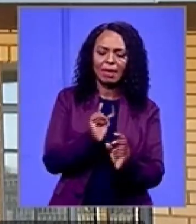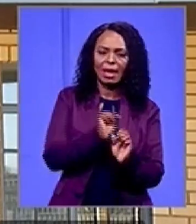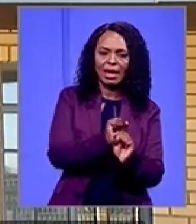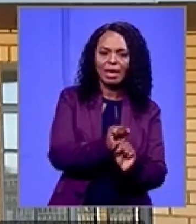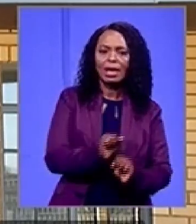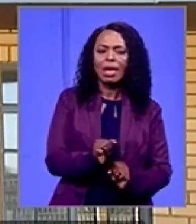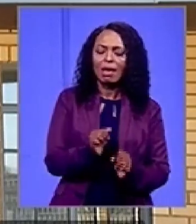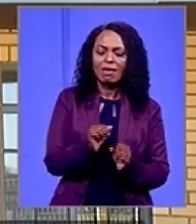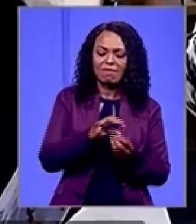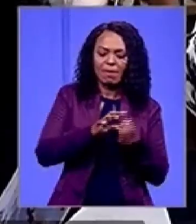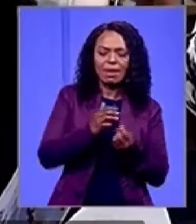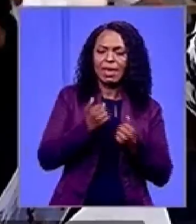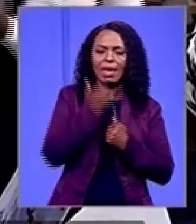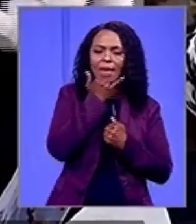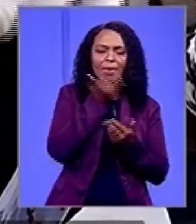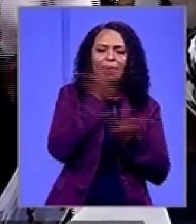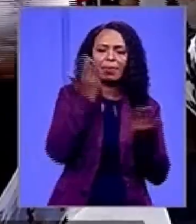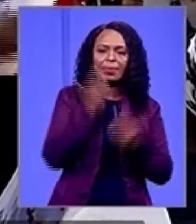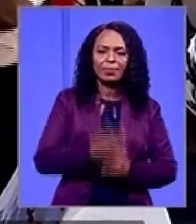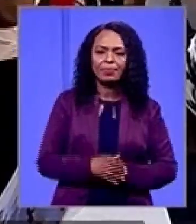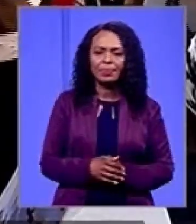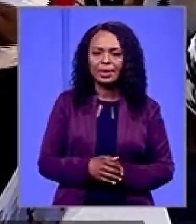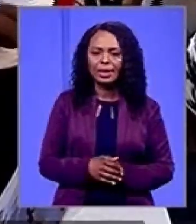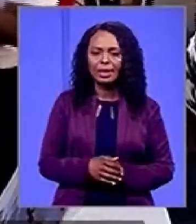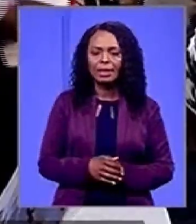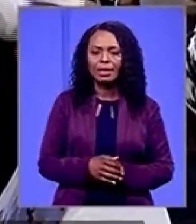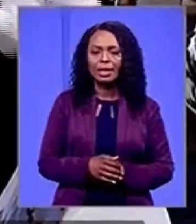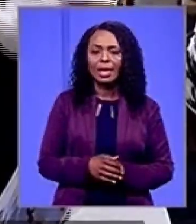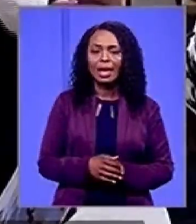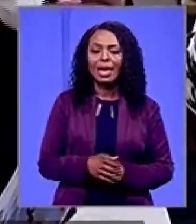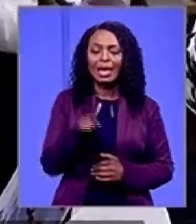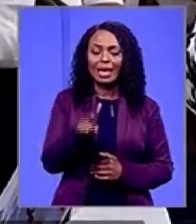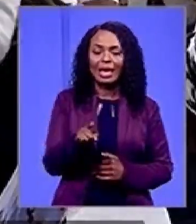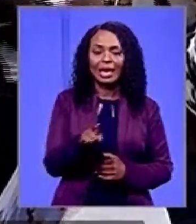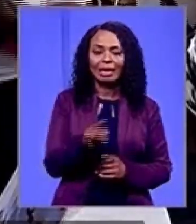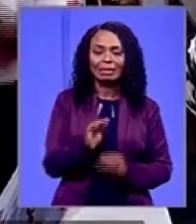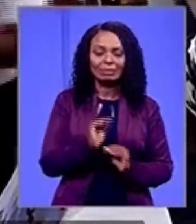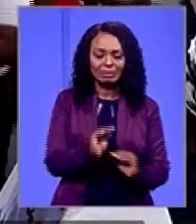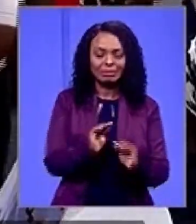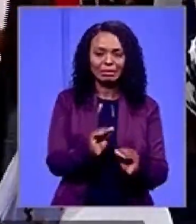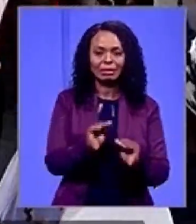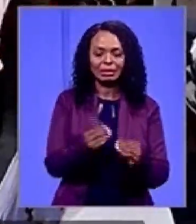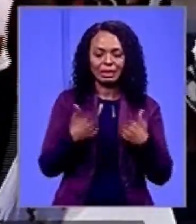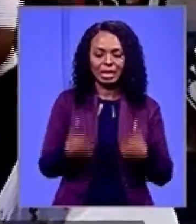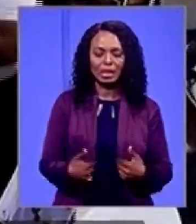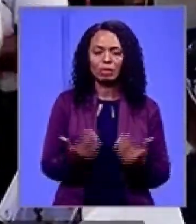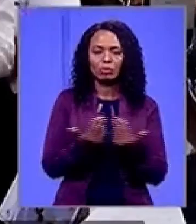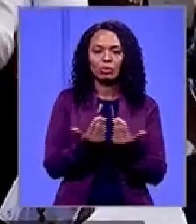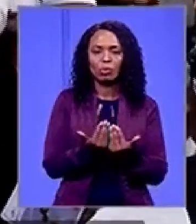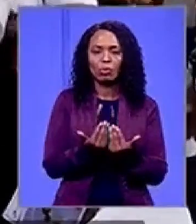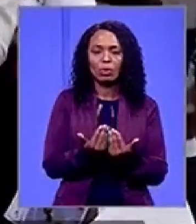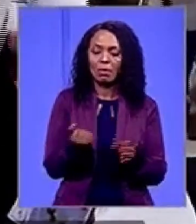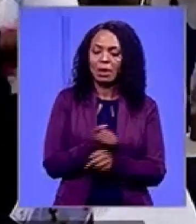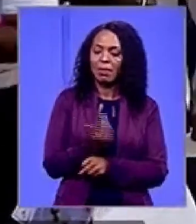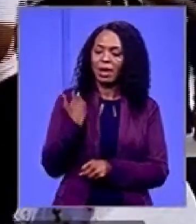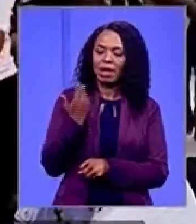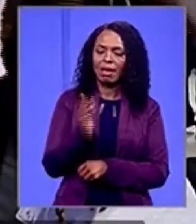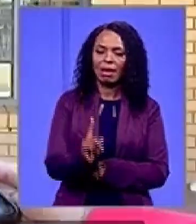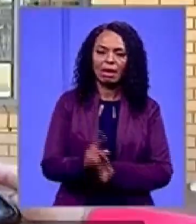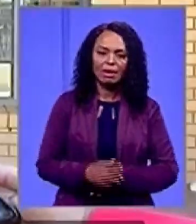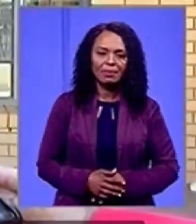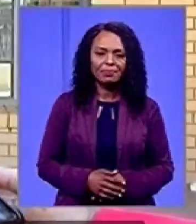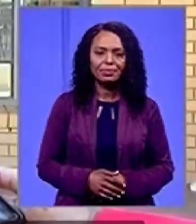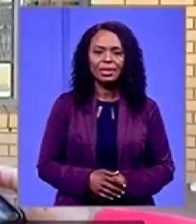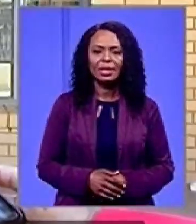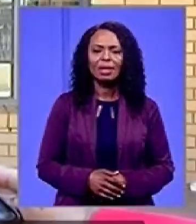re happy haholo ka ntho. Sekolo sa Sontaga ga se kitla se nna jaaka sa gale. E ne le bana ba hantle ba tshwana le